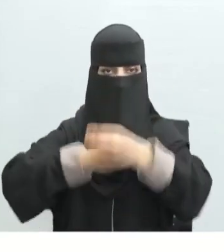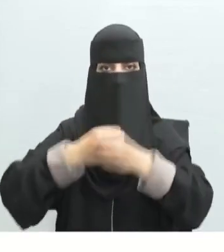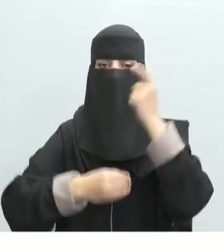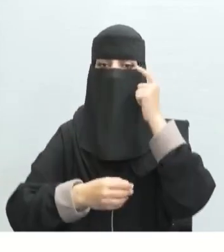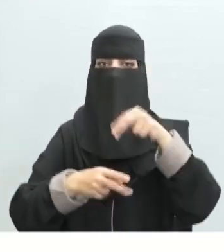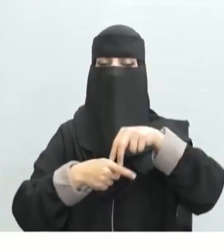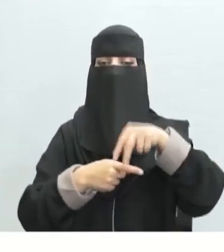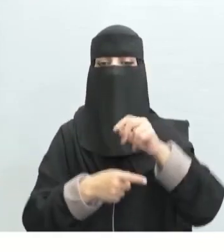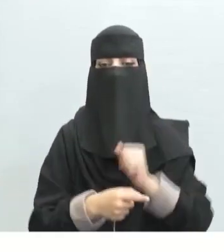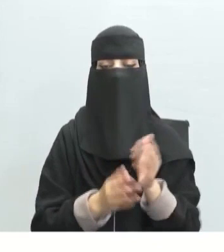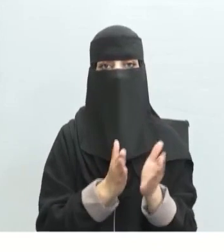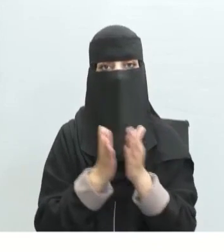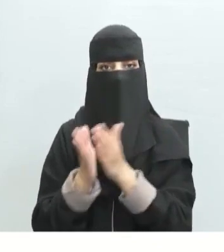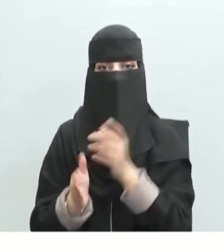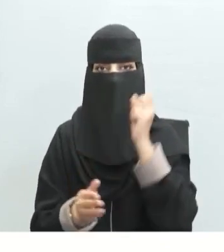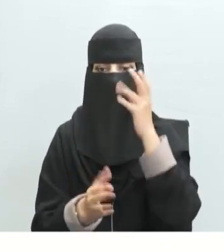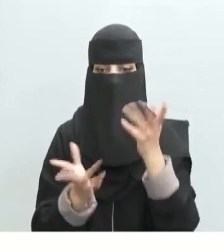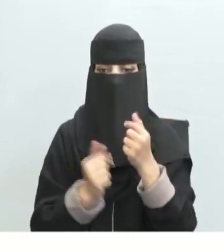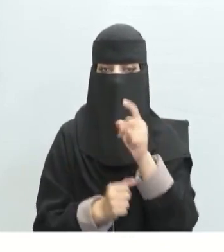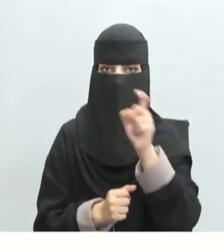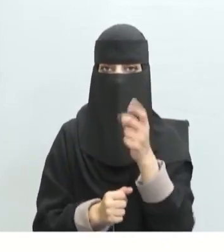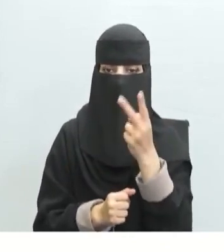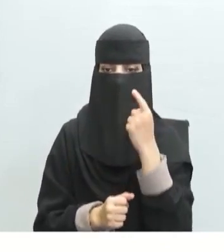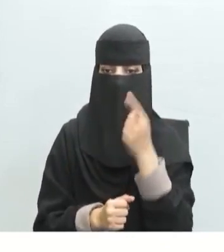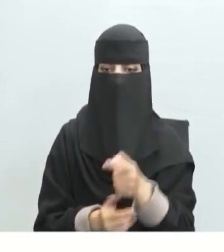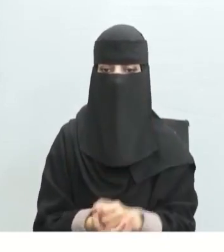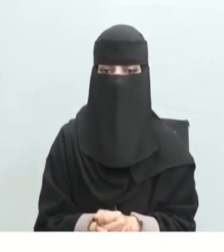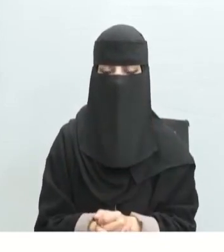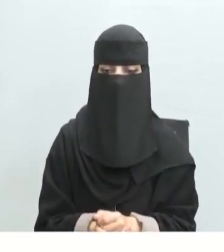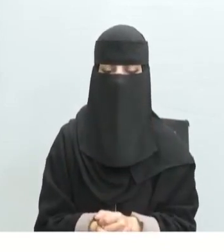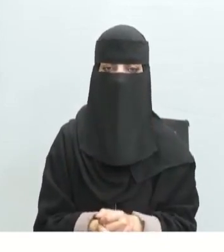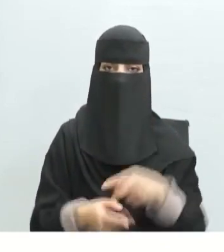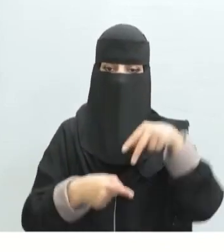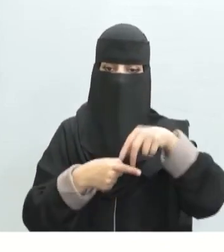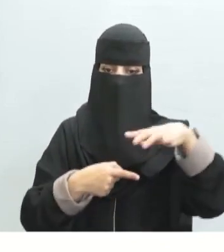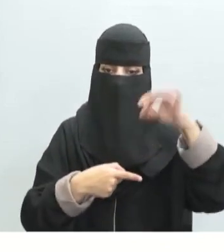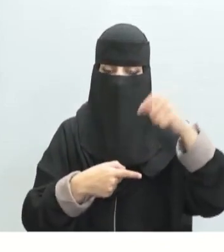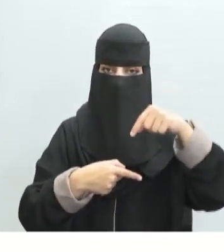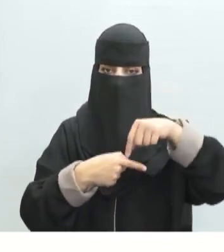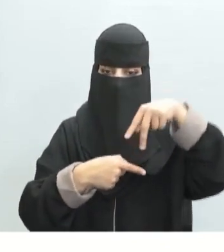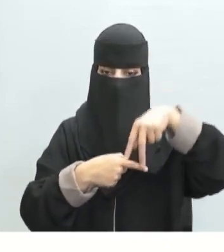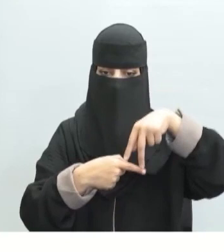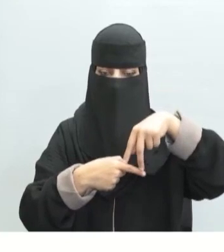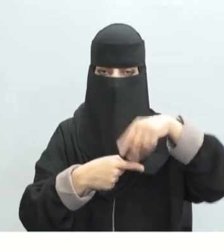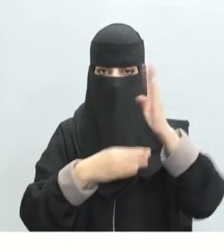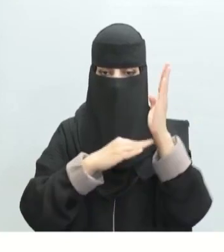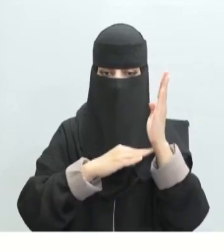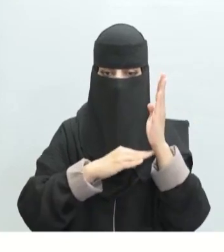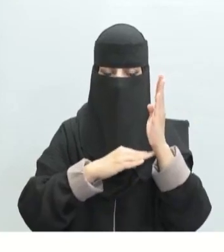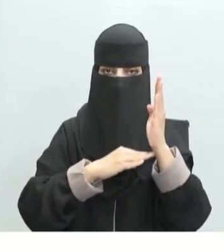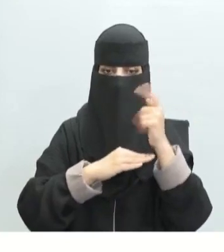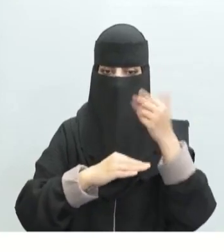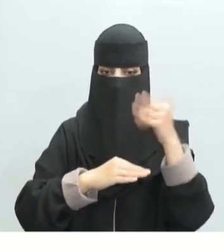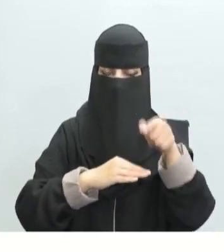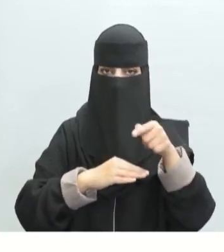المثلثيه نشوف الان المثال رقم اين قاللك الزاويه ب زاويه حاده في مثلث قائم الزاويه